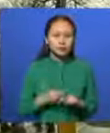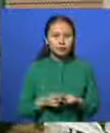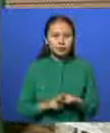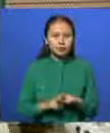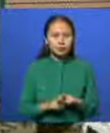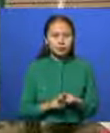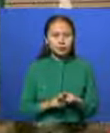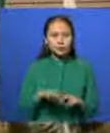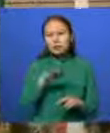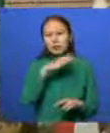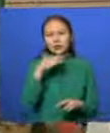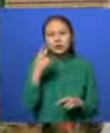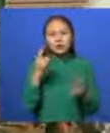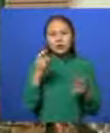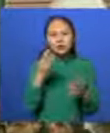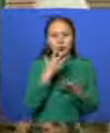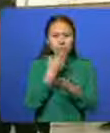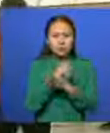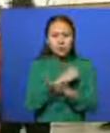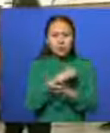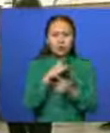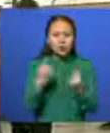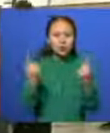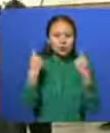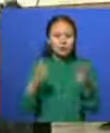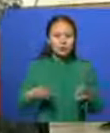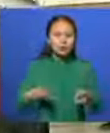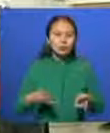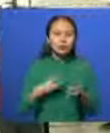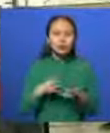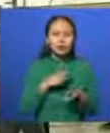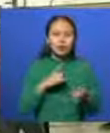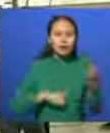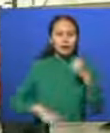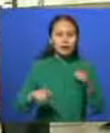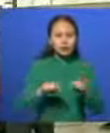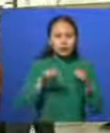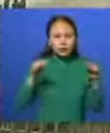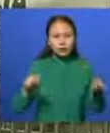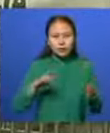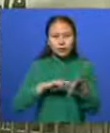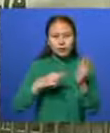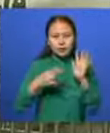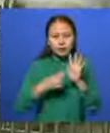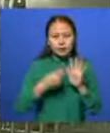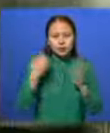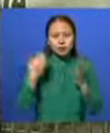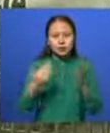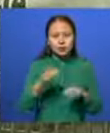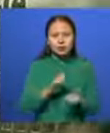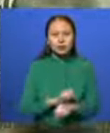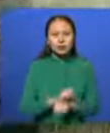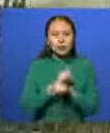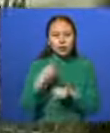қарсы. Мыңдаған кенші үкіметтің осы елдегі ең ірі көмір компанияларының бірін қайта құрылымдау туралы жоспарына қарсы ереуілдетіп жатқанына